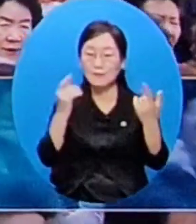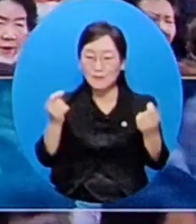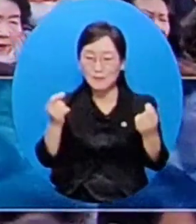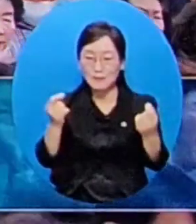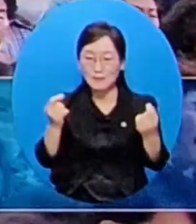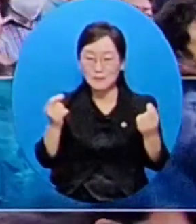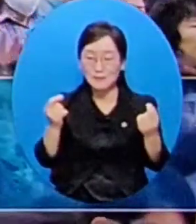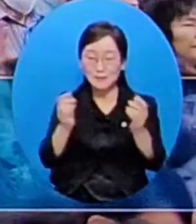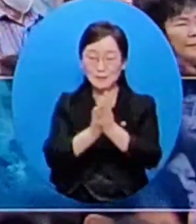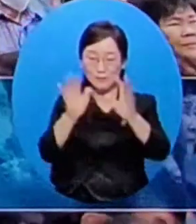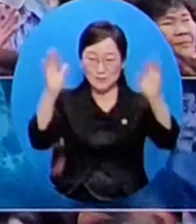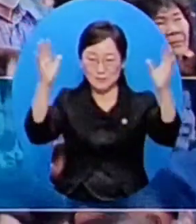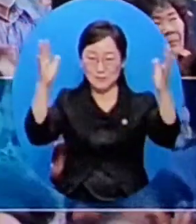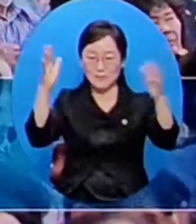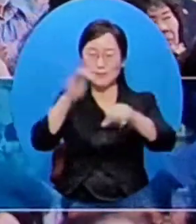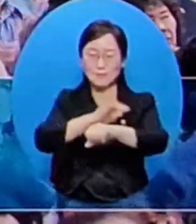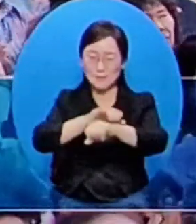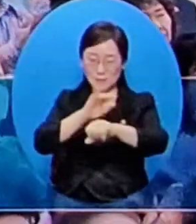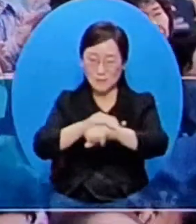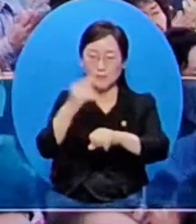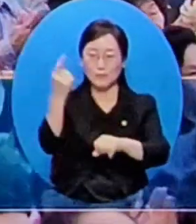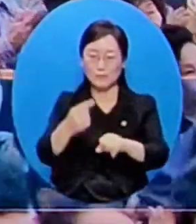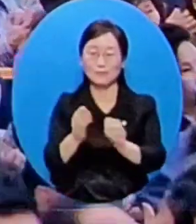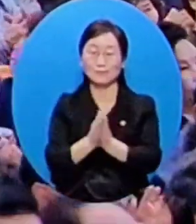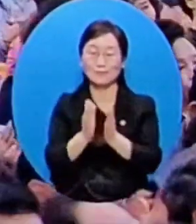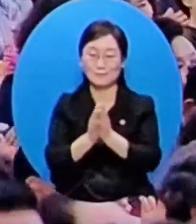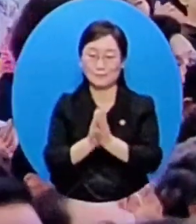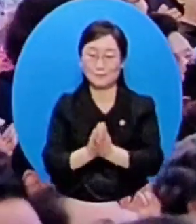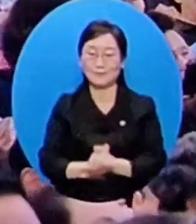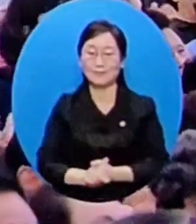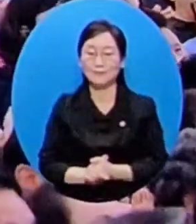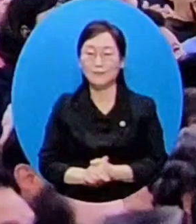아멘. 주님 환영합니다. 잠들어졌습니다.